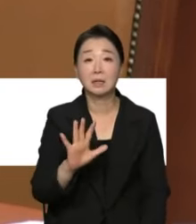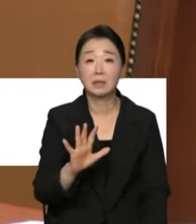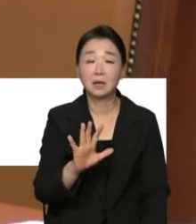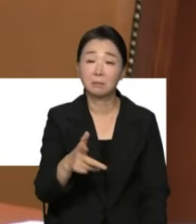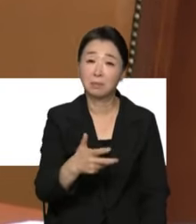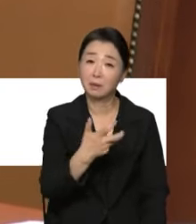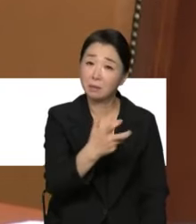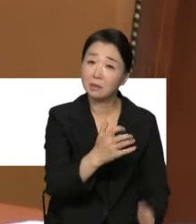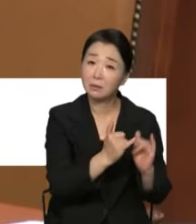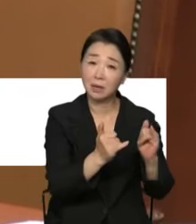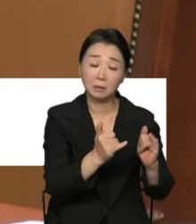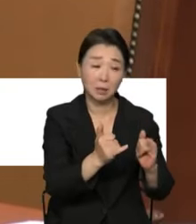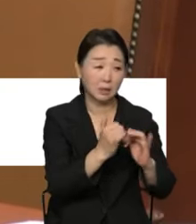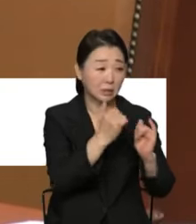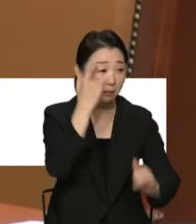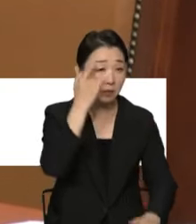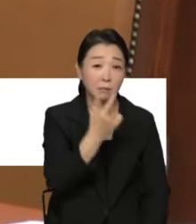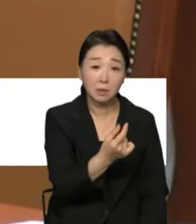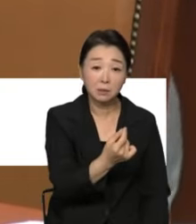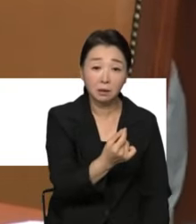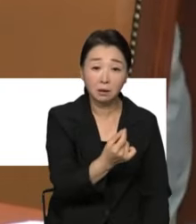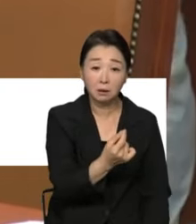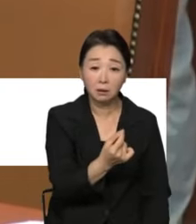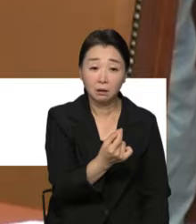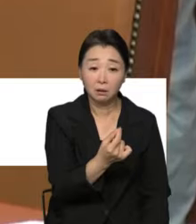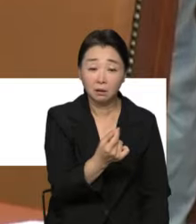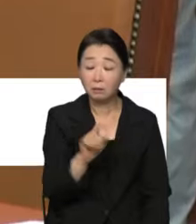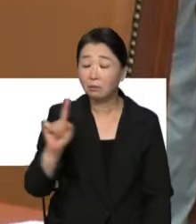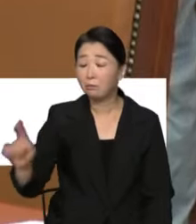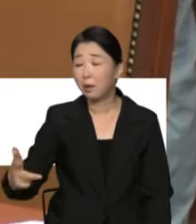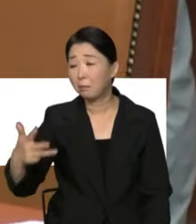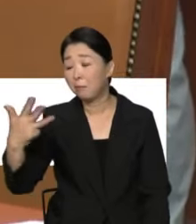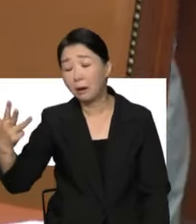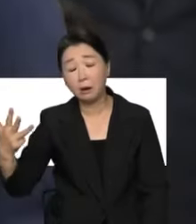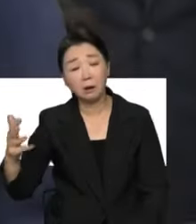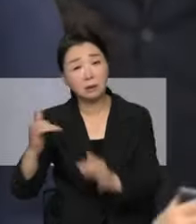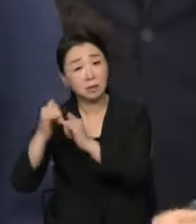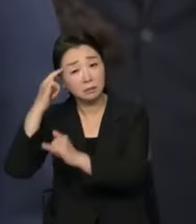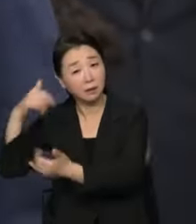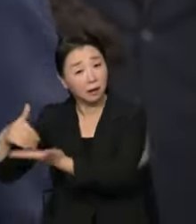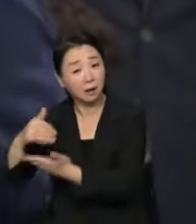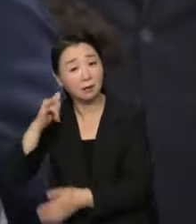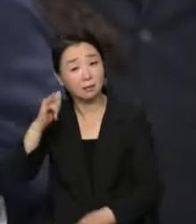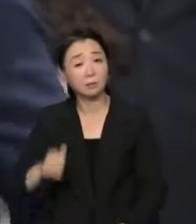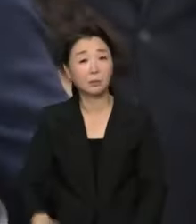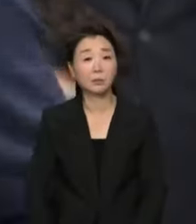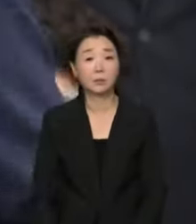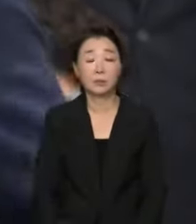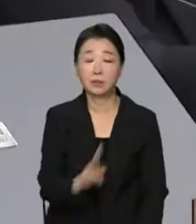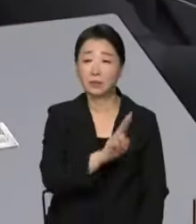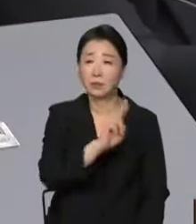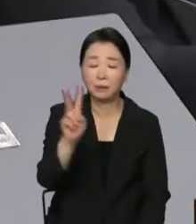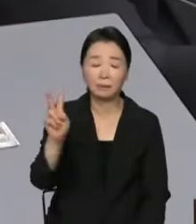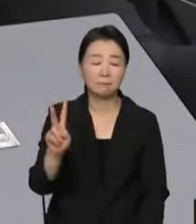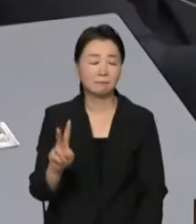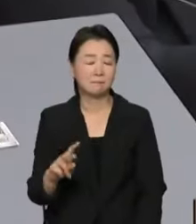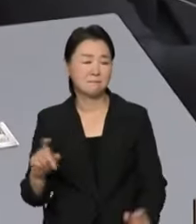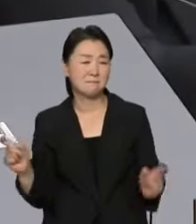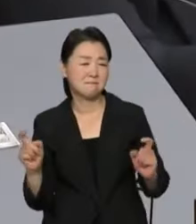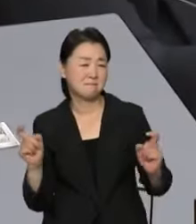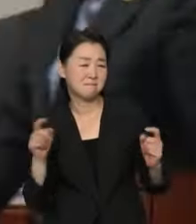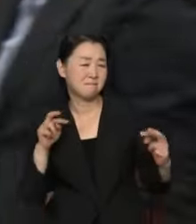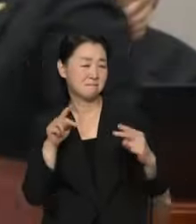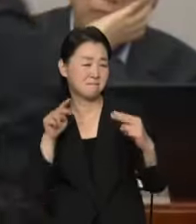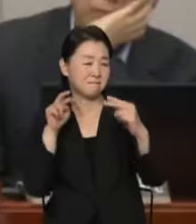180석의 민심이다. 손 칩시다. 108석의 민심도 있는 거예요. 이후에도 여야 의원들 간 신경전은